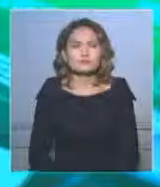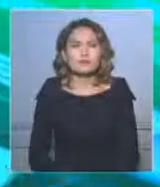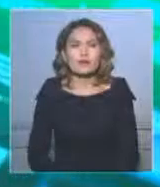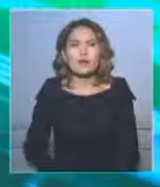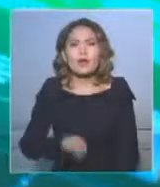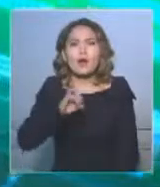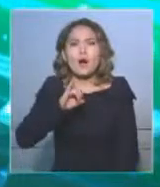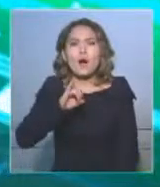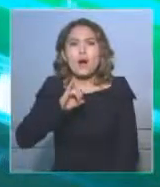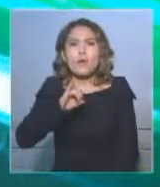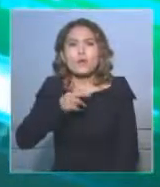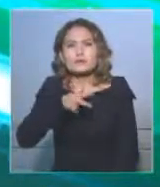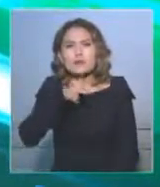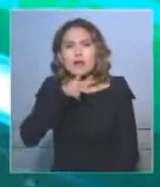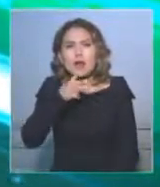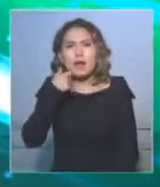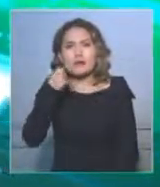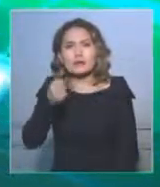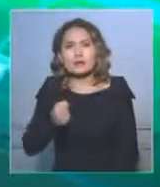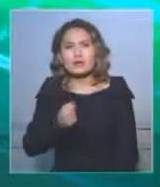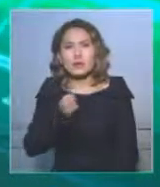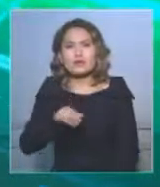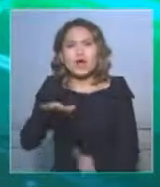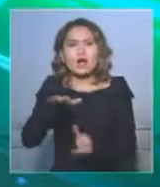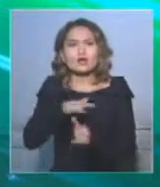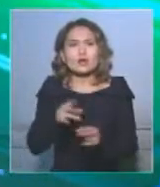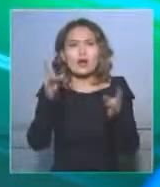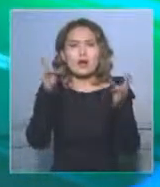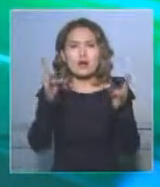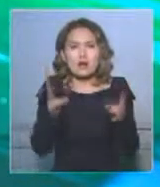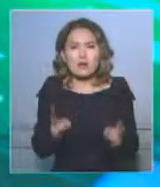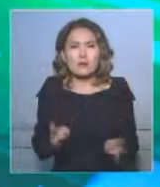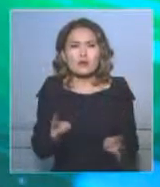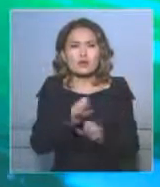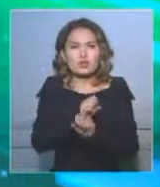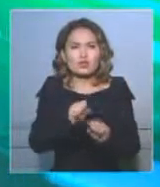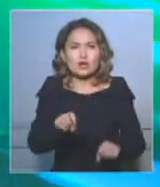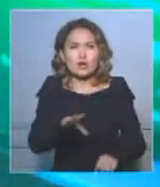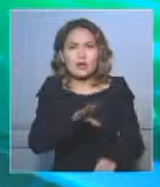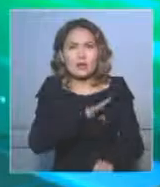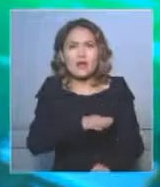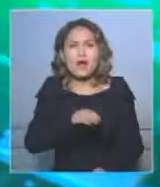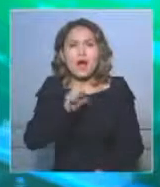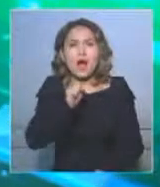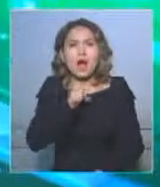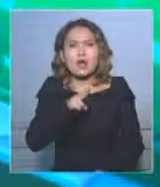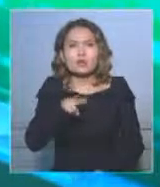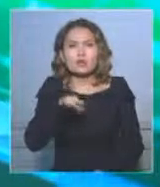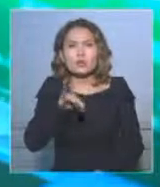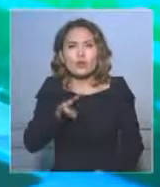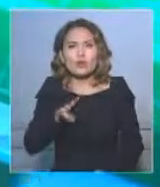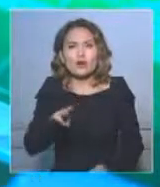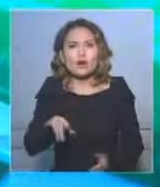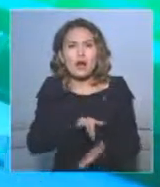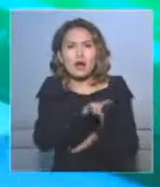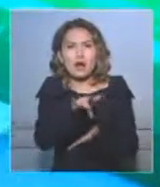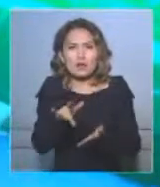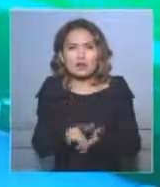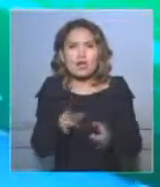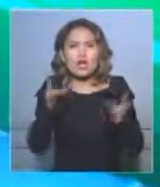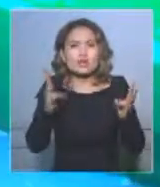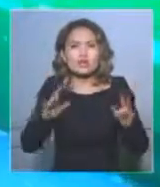Әлем жаңалықтарынан, оңтүстік Кореяда әскери ұшақ апатқа ұшырады. Оқыс оқиға елдің шығыс жағалауындағы Андон қаласында